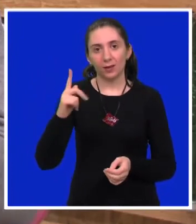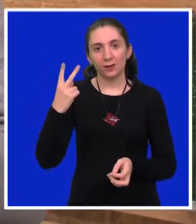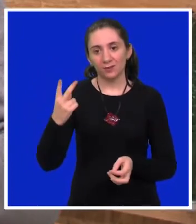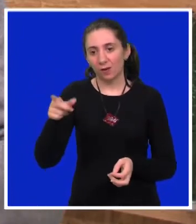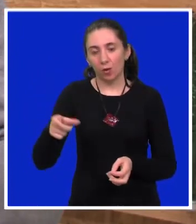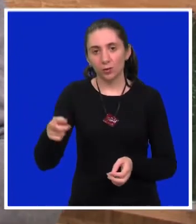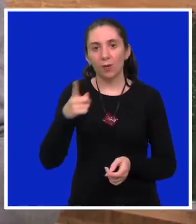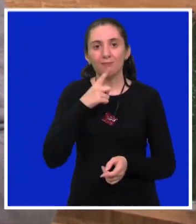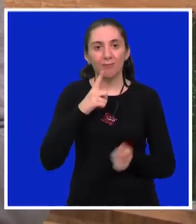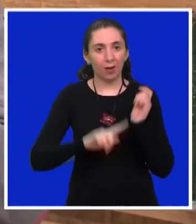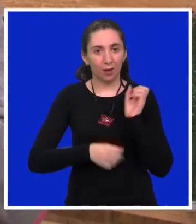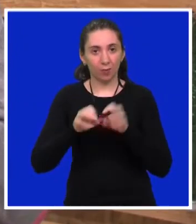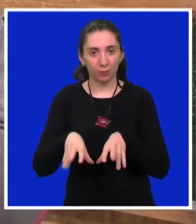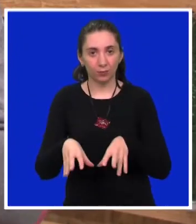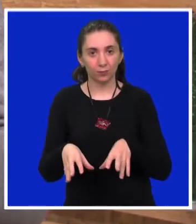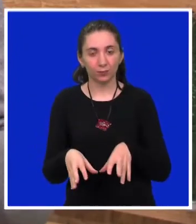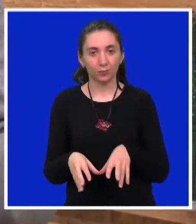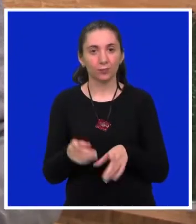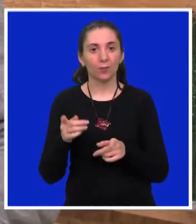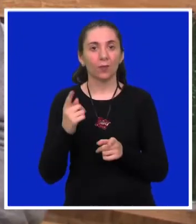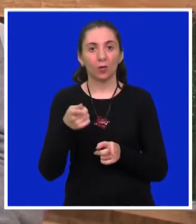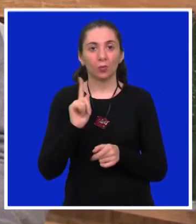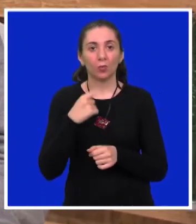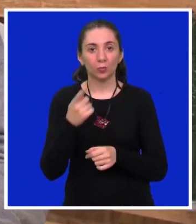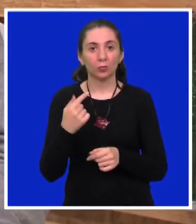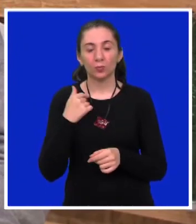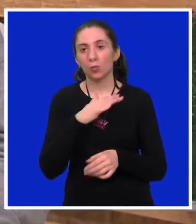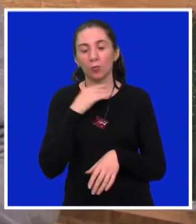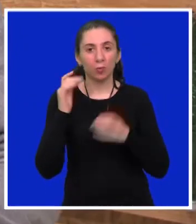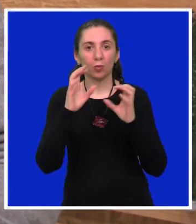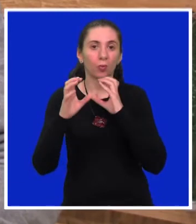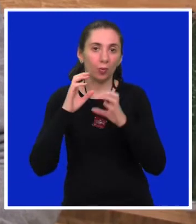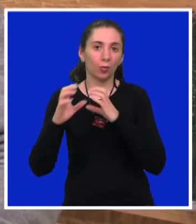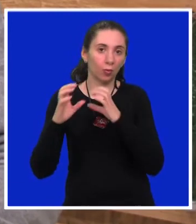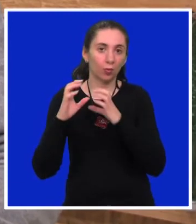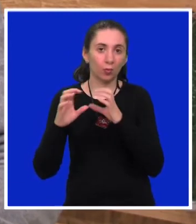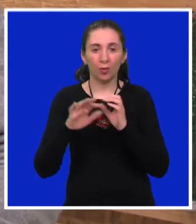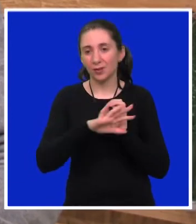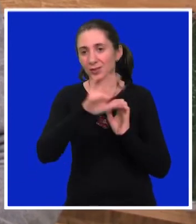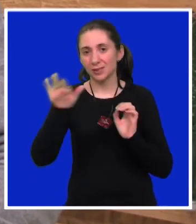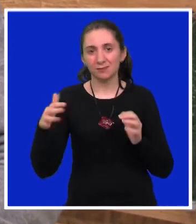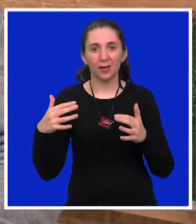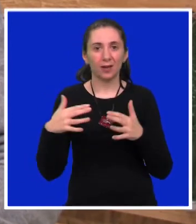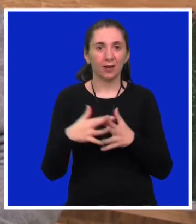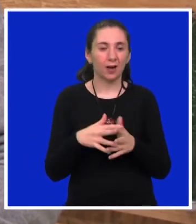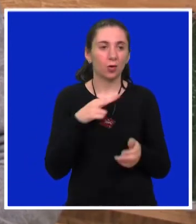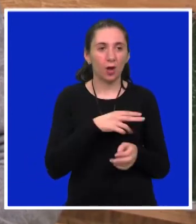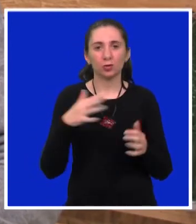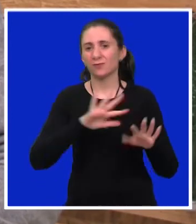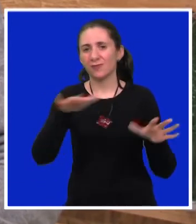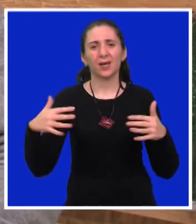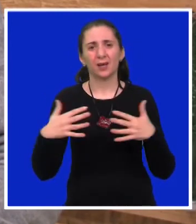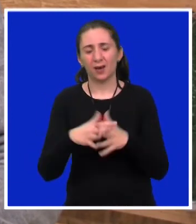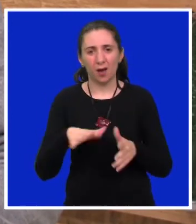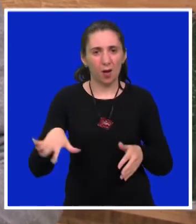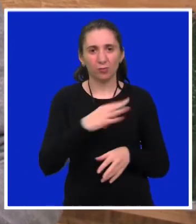manje i stvara. I tu moram ovdje reći, to smo u konačnici komunicirali sa razine svih načelnika, gradonačelnika i udruge